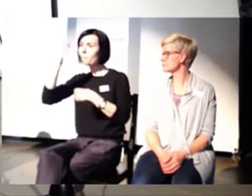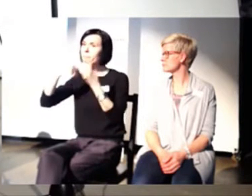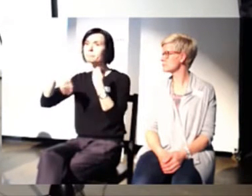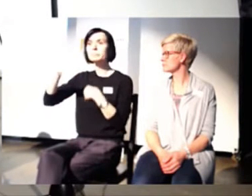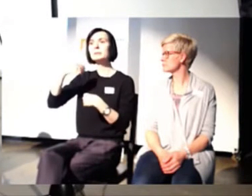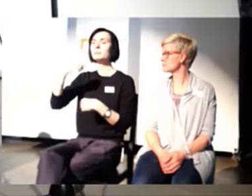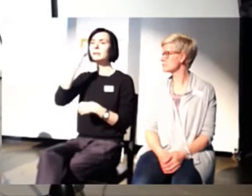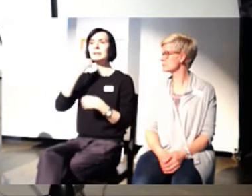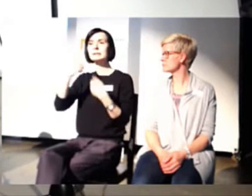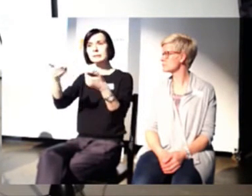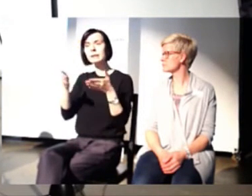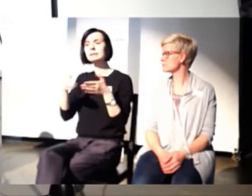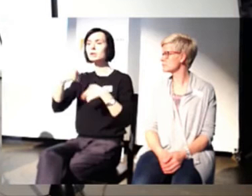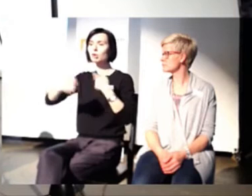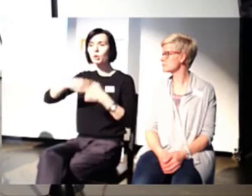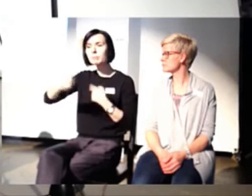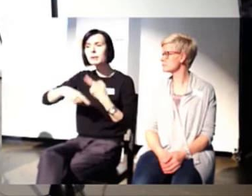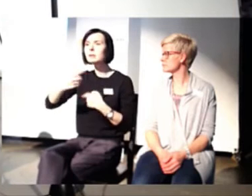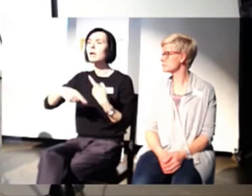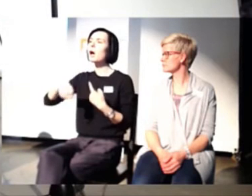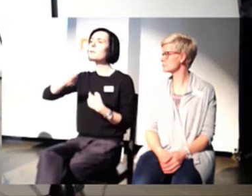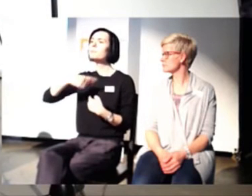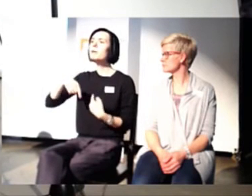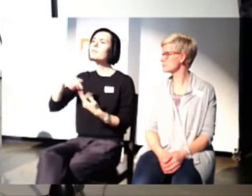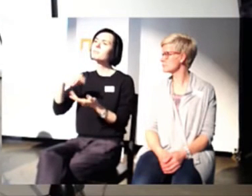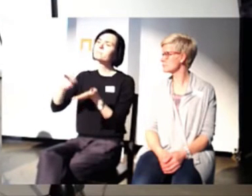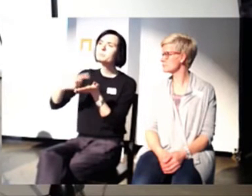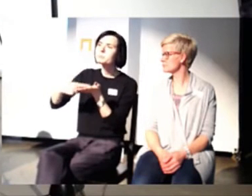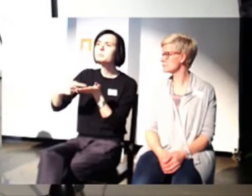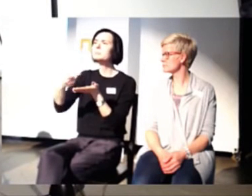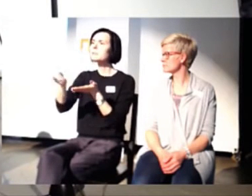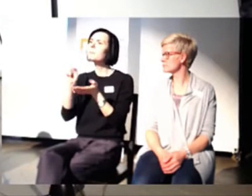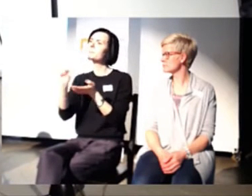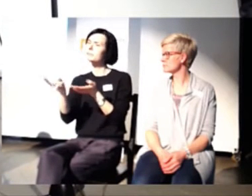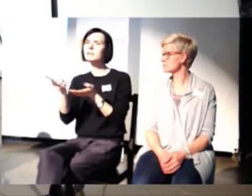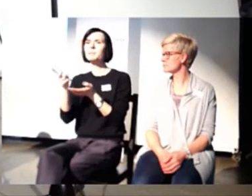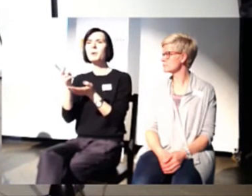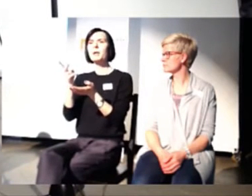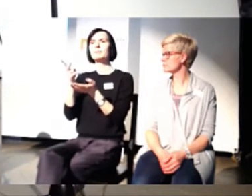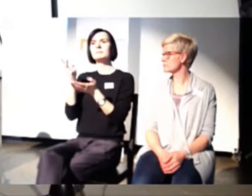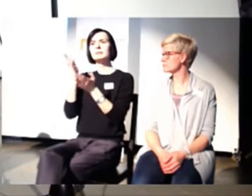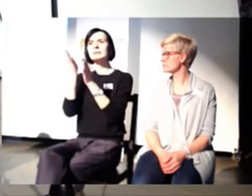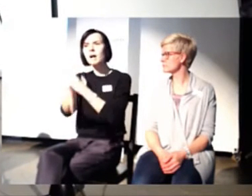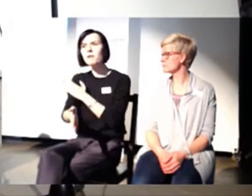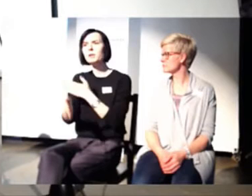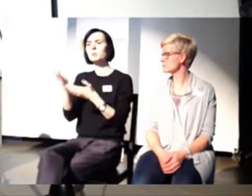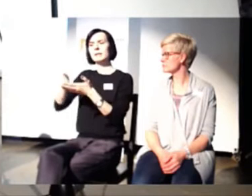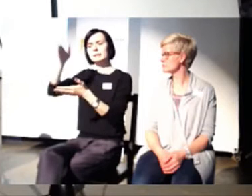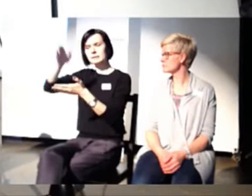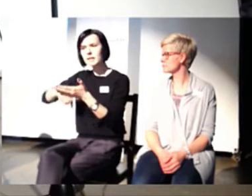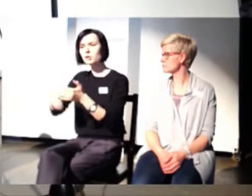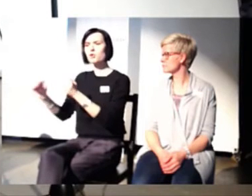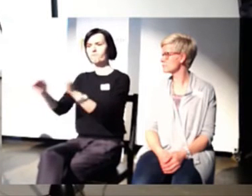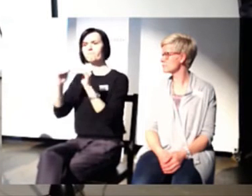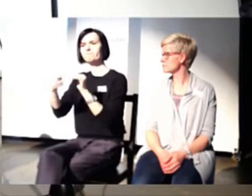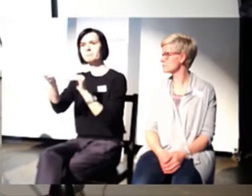residenssitoimijoita, jotka oikeasti on panostanut saavutettavuuteen, esteettömyyteen ja yhdenvertaisuuteen tosi paljon. On